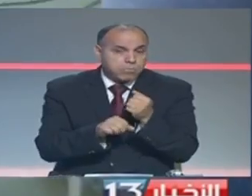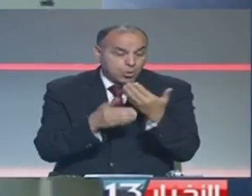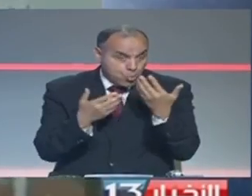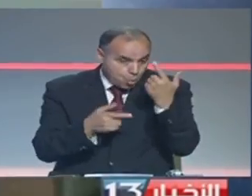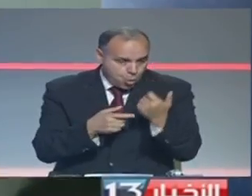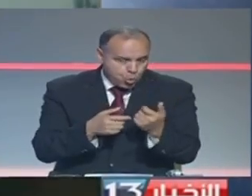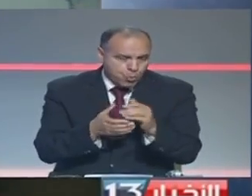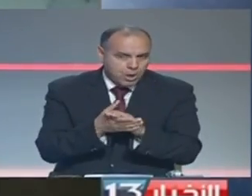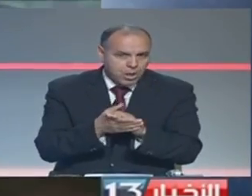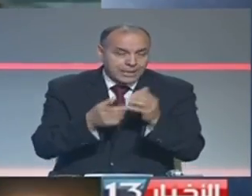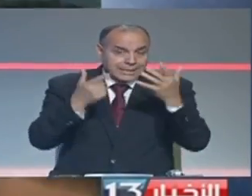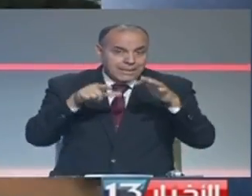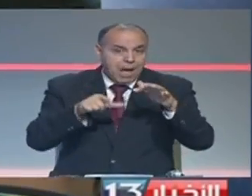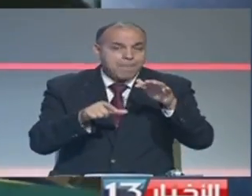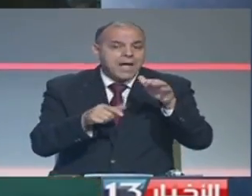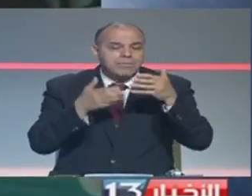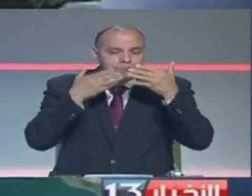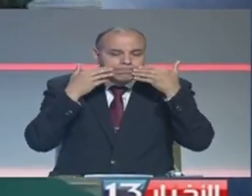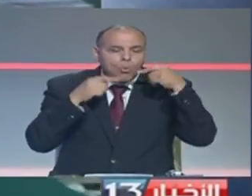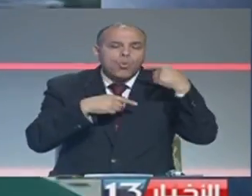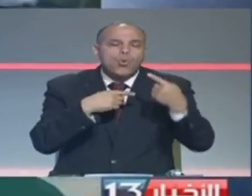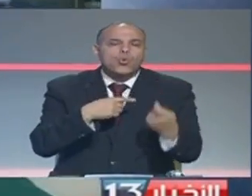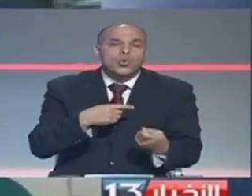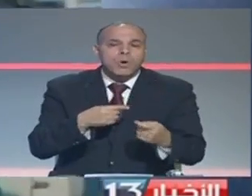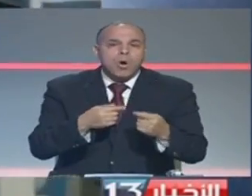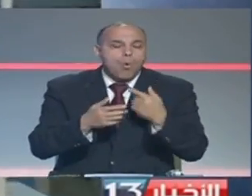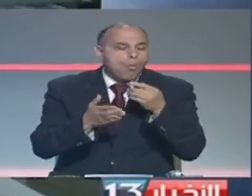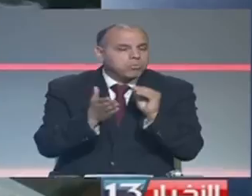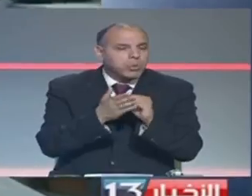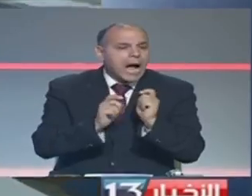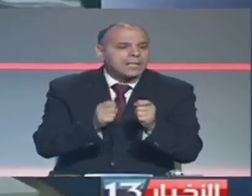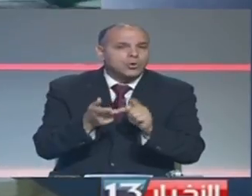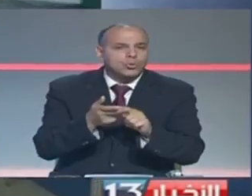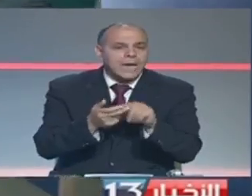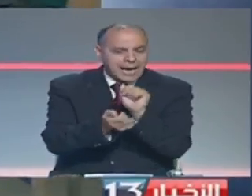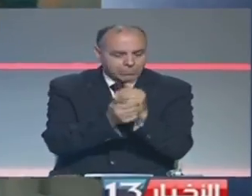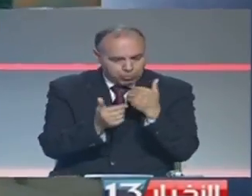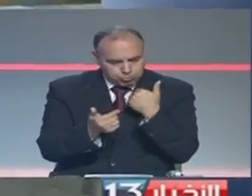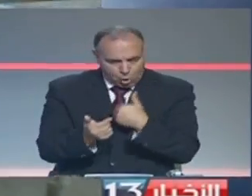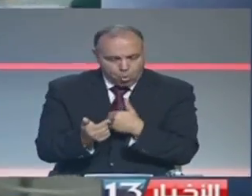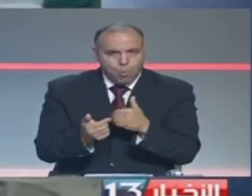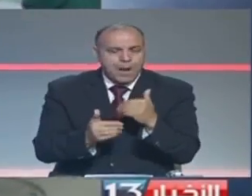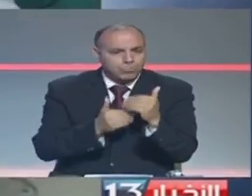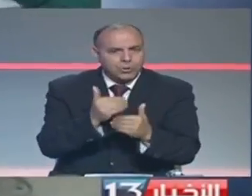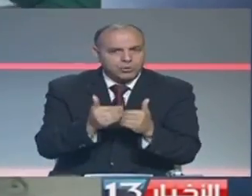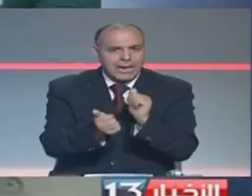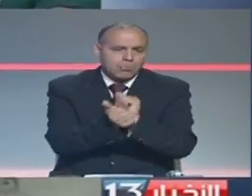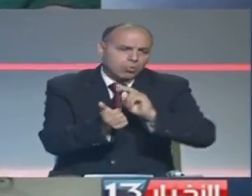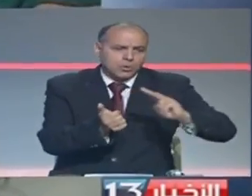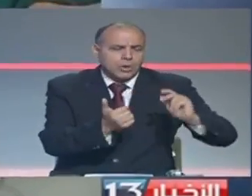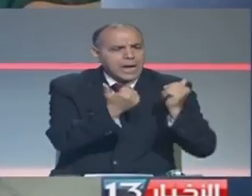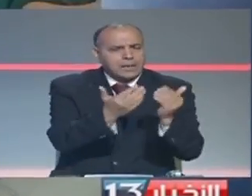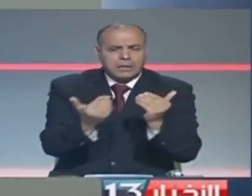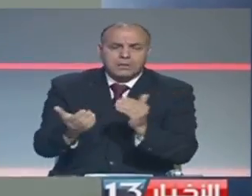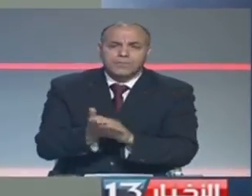اليومي وصلنا قرابه 700 كمامه في اليوم، موجهين اول حاجه بالسجن نتاعنا، بعد تالي بدينا بشويه بشويه بدينا بالسجون الاخرى.